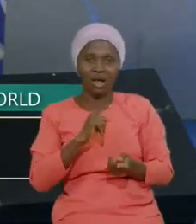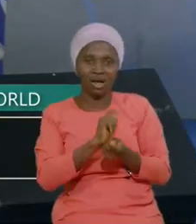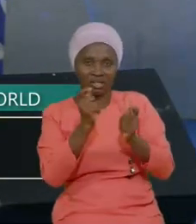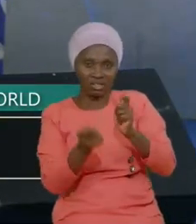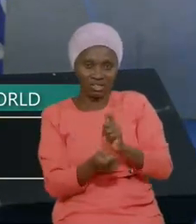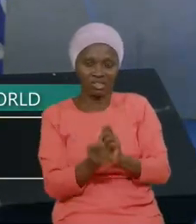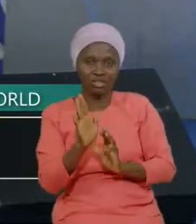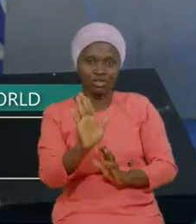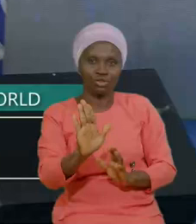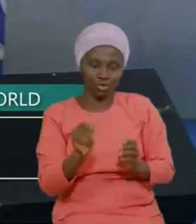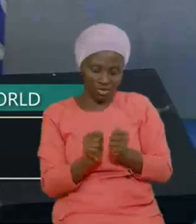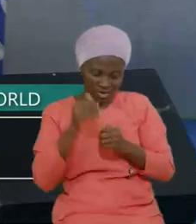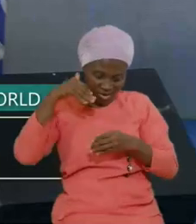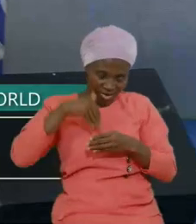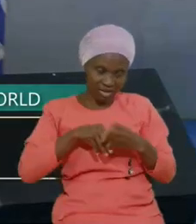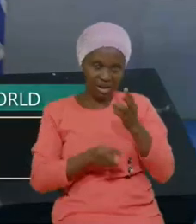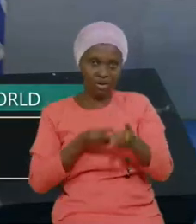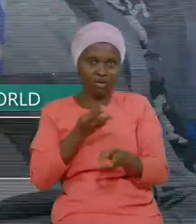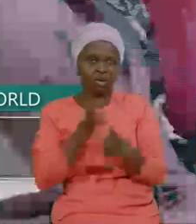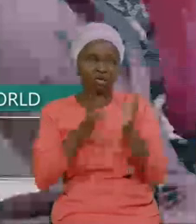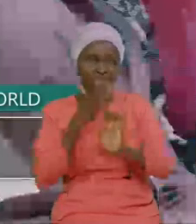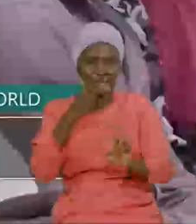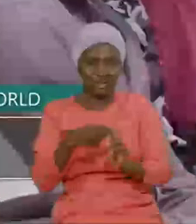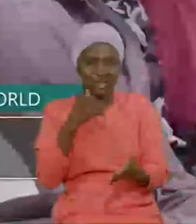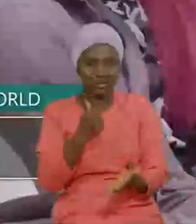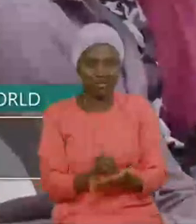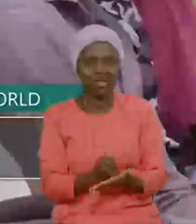viendra dans ton monde intérieur